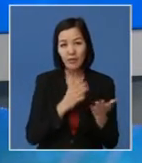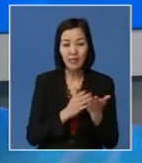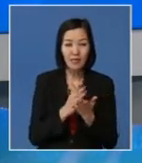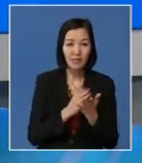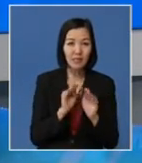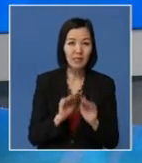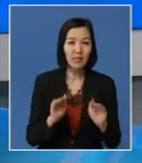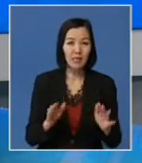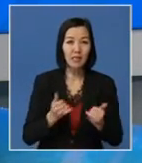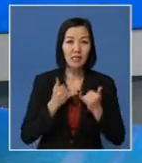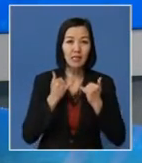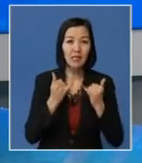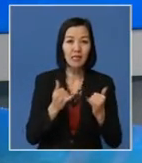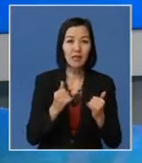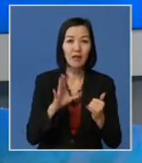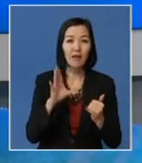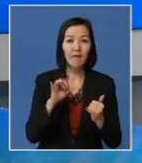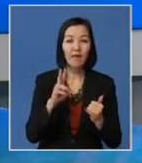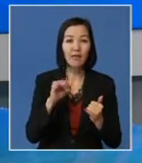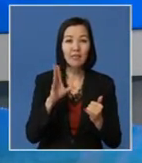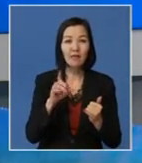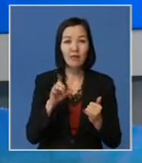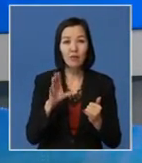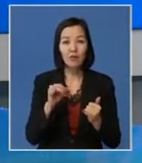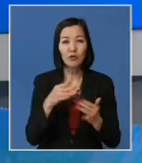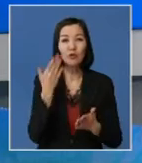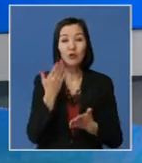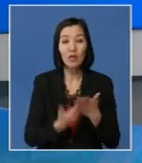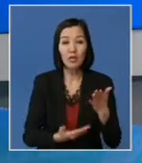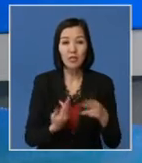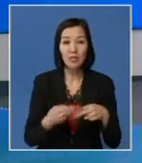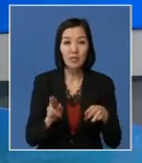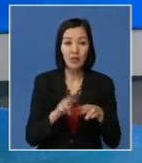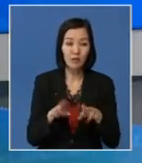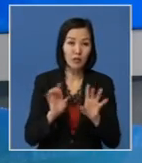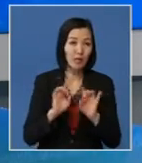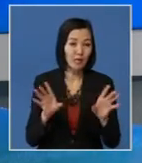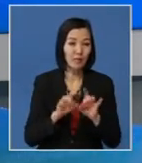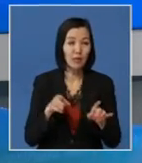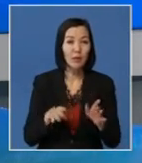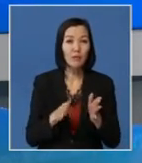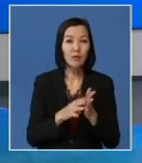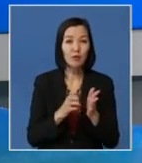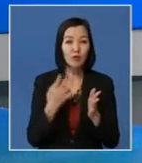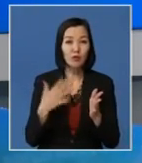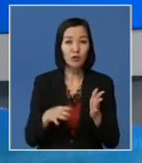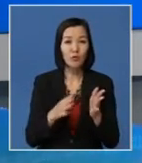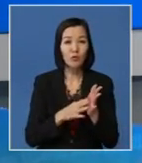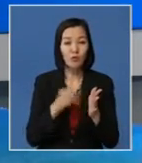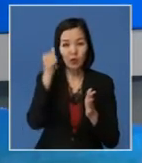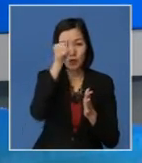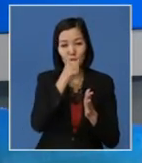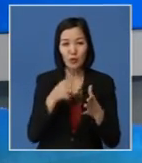шәкірттері, сыйлас дос жарандары Наталья Васильевна Борсенко туралы сұрай қалсаң, дәл осындай сипаттама береді. Ол 1959